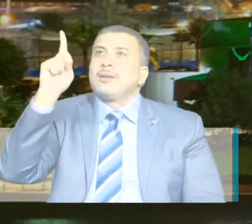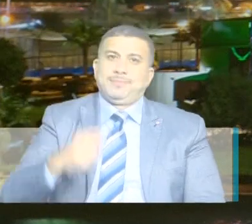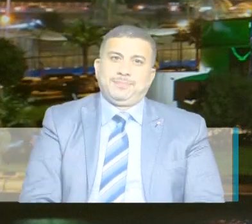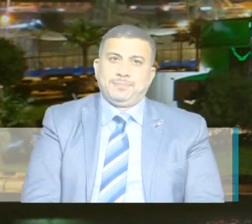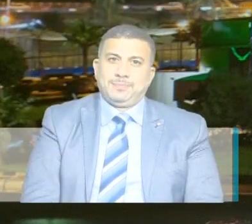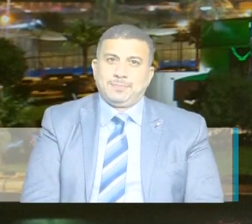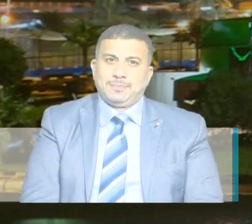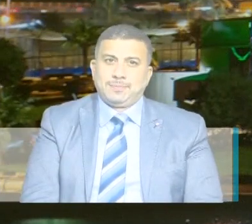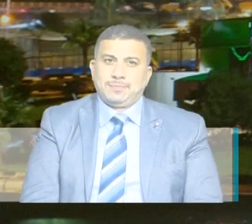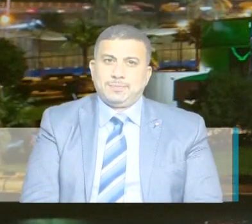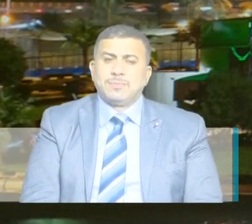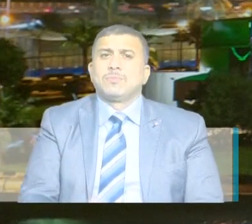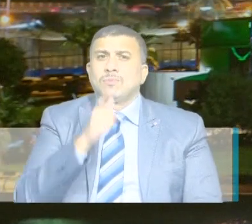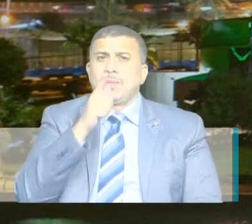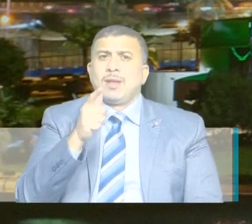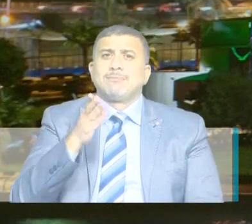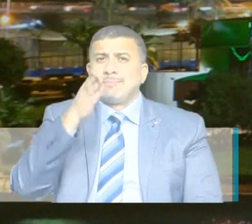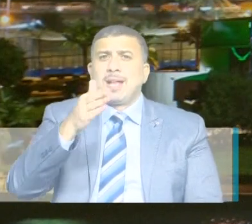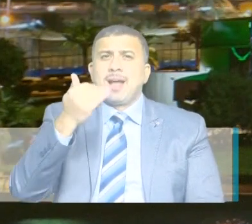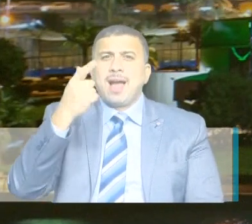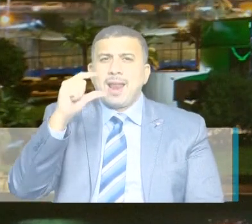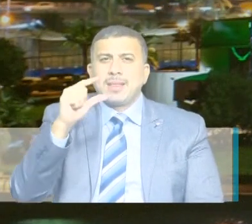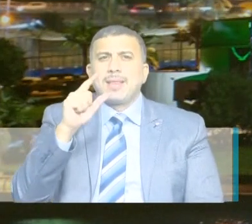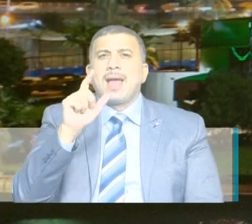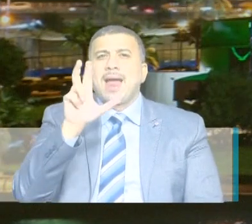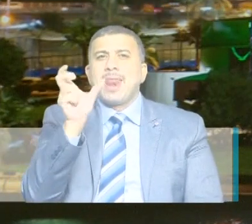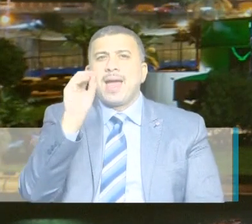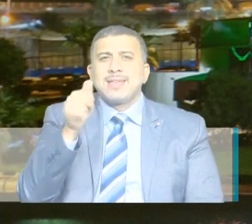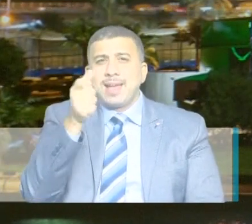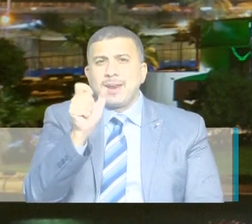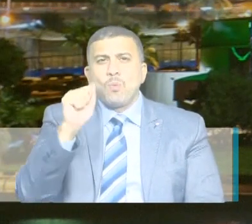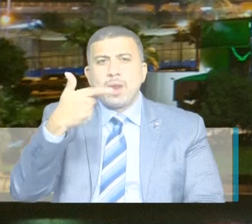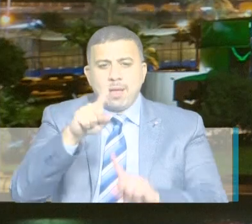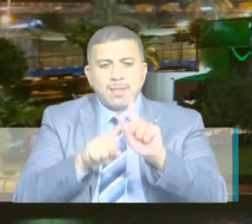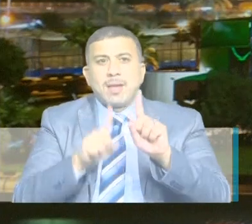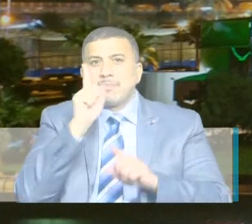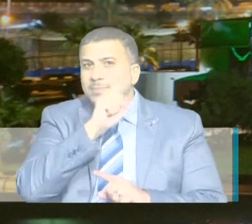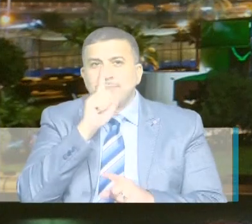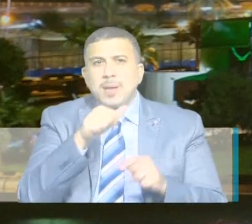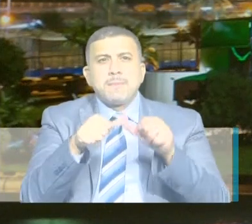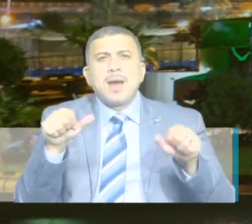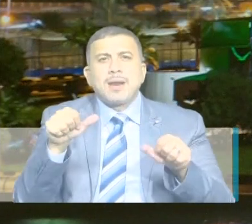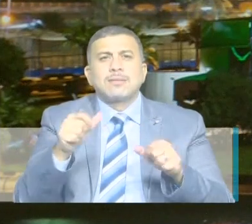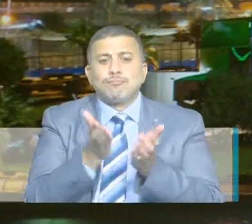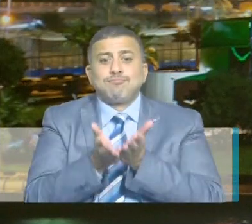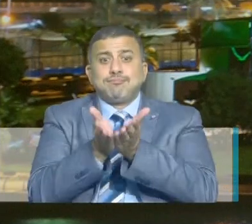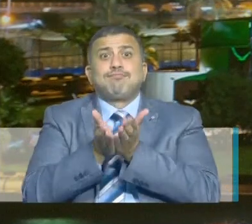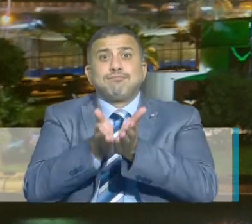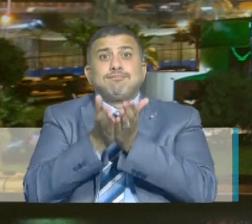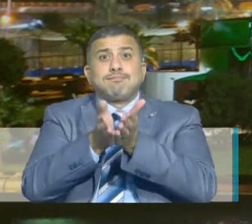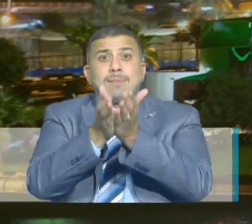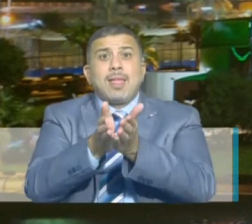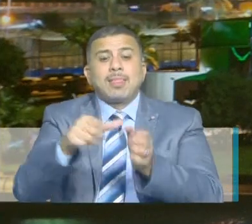زار سمو الشيخ خالد بن محمد بن زايد النهيان ولي عهد ابو ظبي معرضى ابو ظبي الدولي للقوارب في